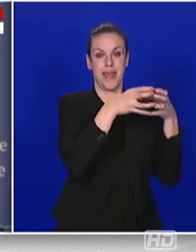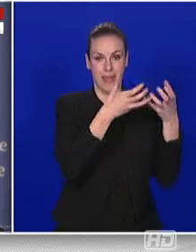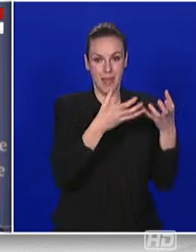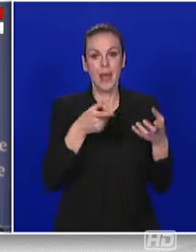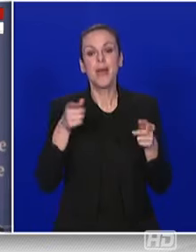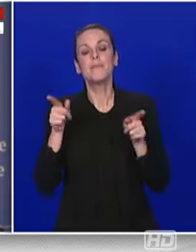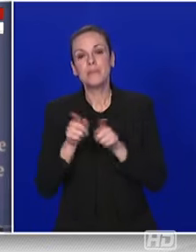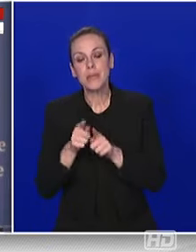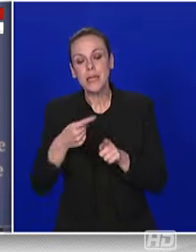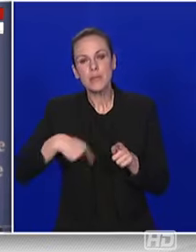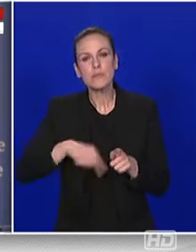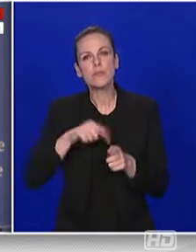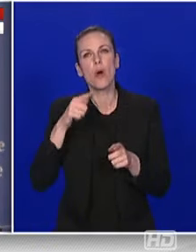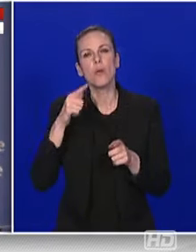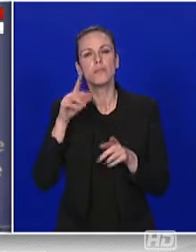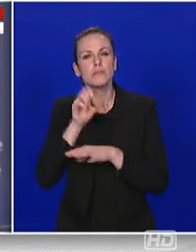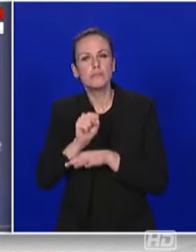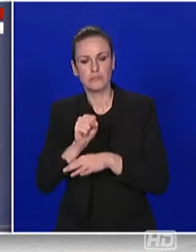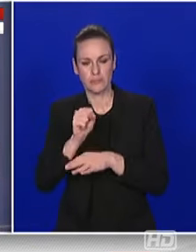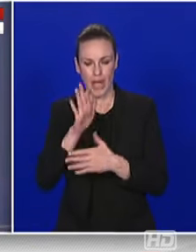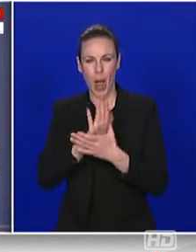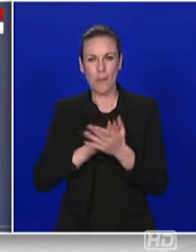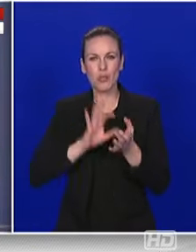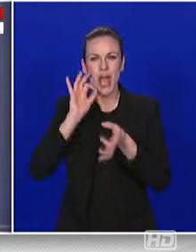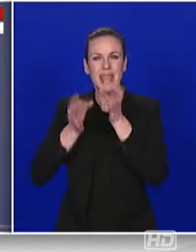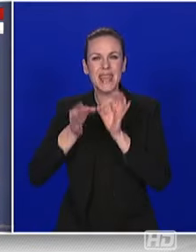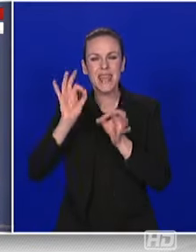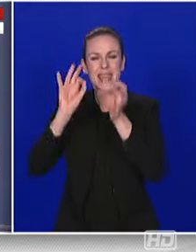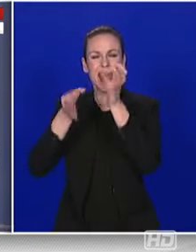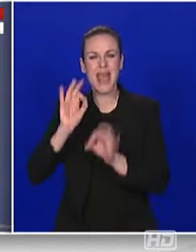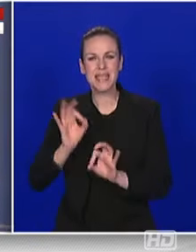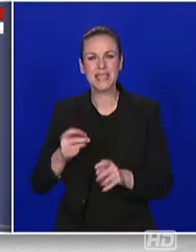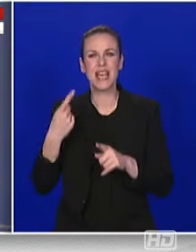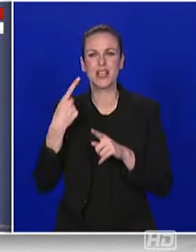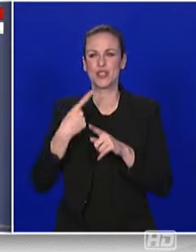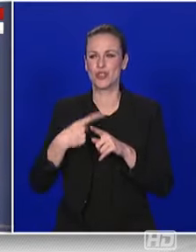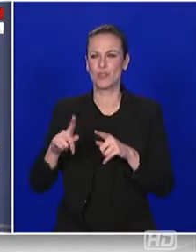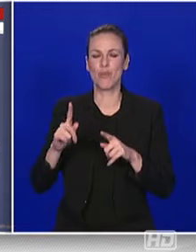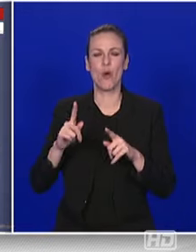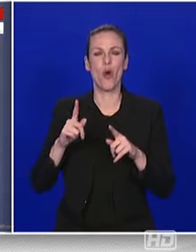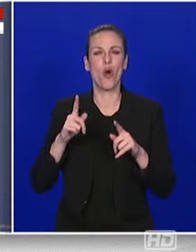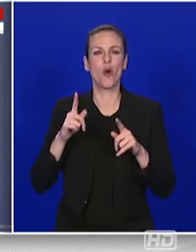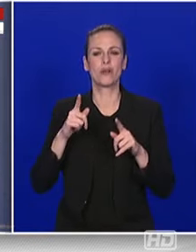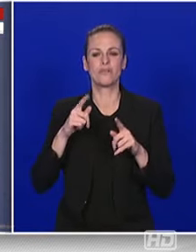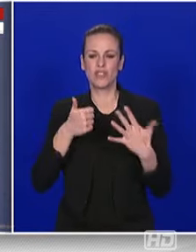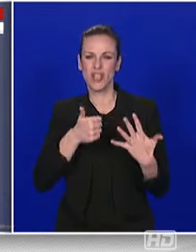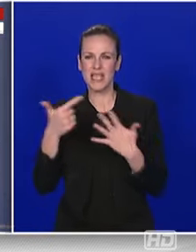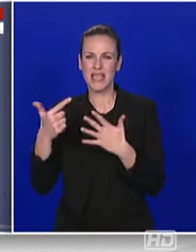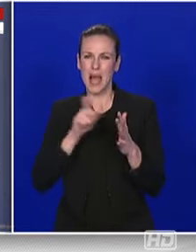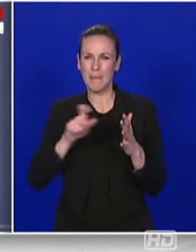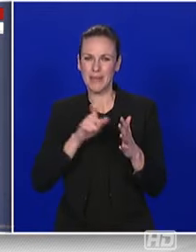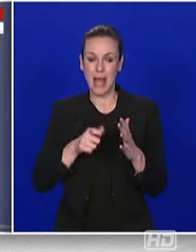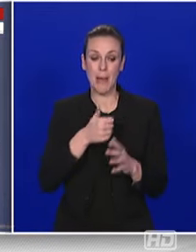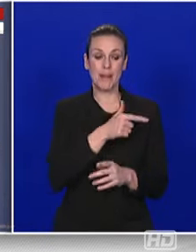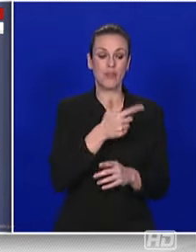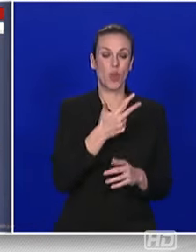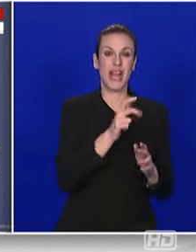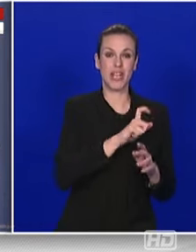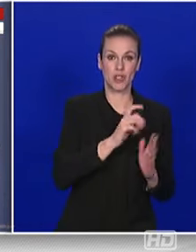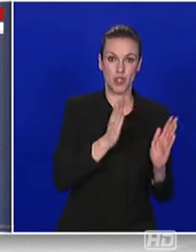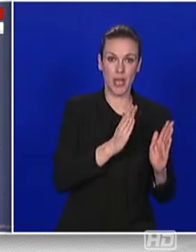svjedočimo da početkom jeseni lošijeg vremena, unatak 6 do 7 tjedana, u prva 3 tjedna